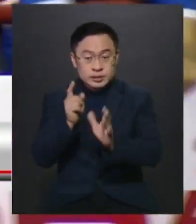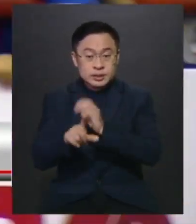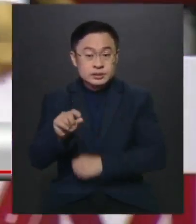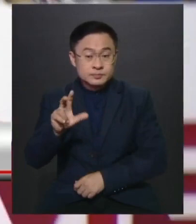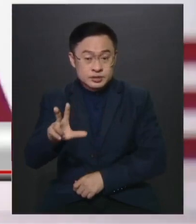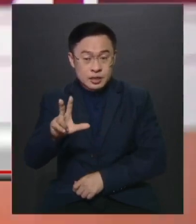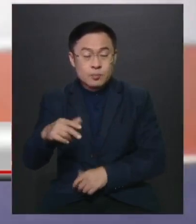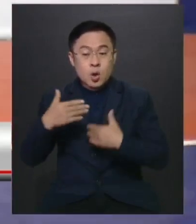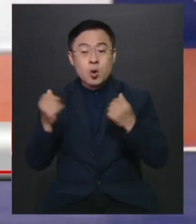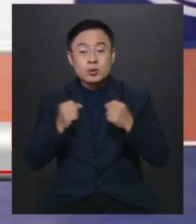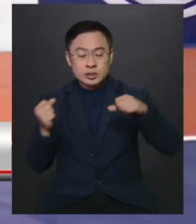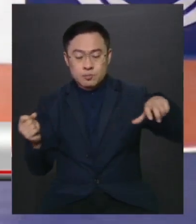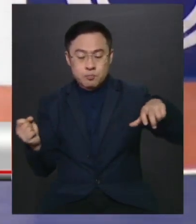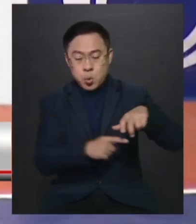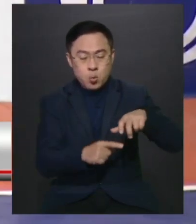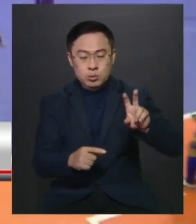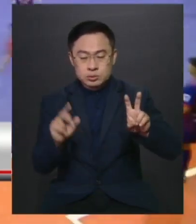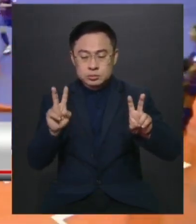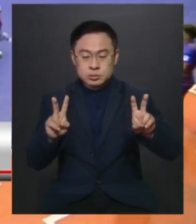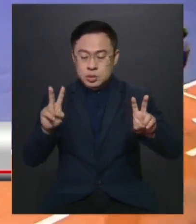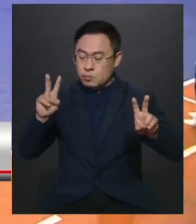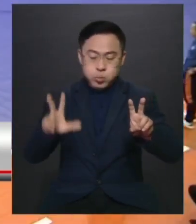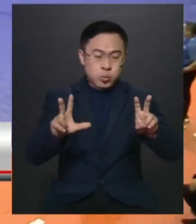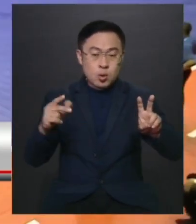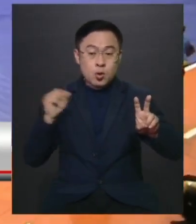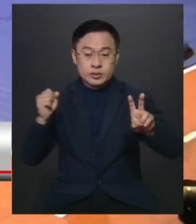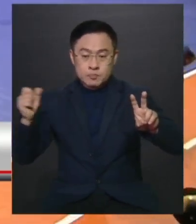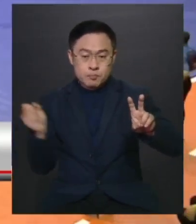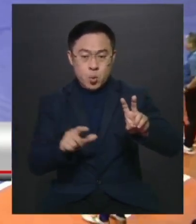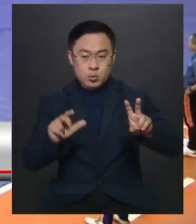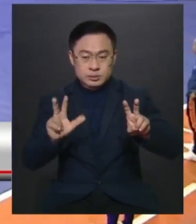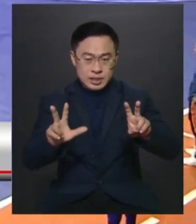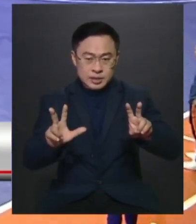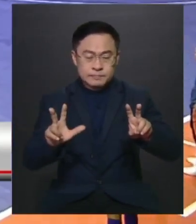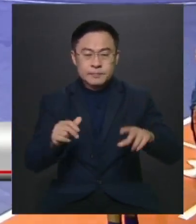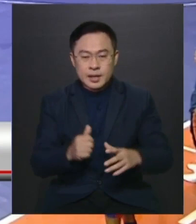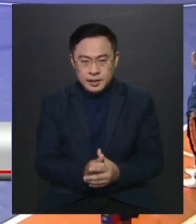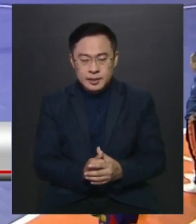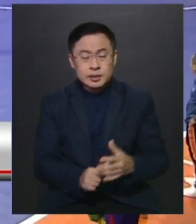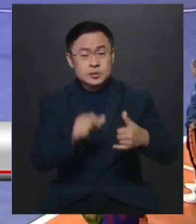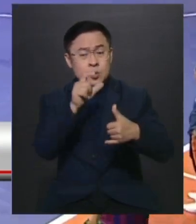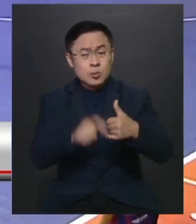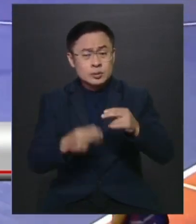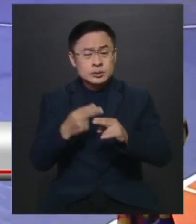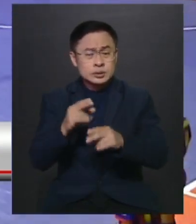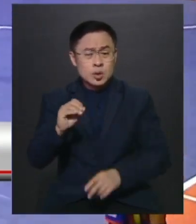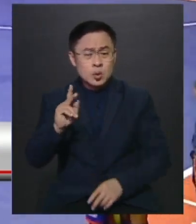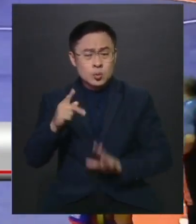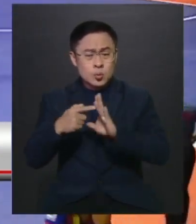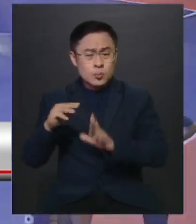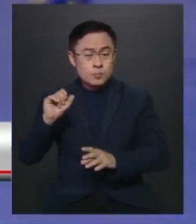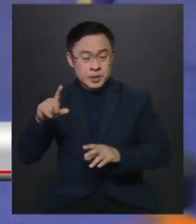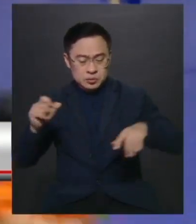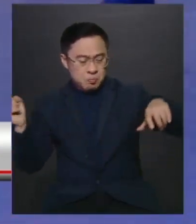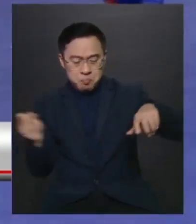เย็นท่าข้ามแซงขึ้นนำการท่าเรือเป็น 3ประตูต่อ 2จากความสามารถเฉพาะตัวของไรอันโกเมสที่โชว์สกิลก่อน